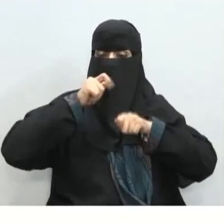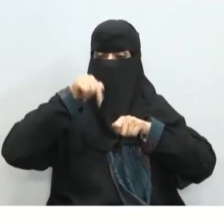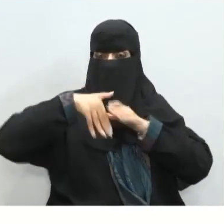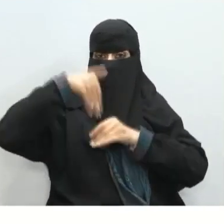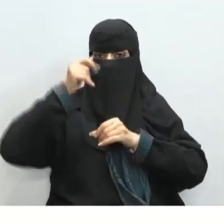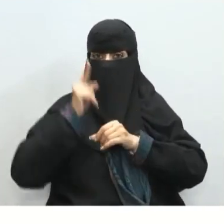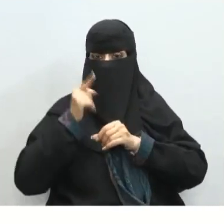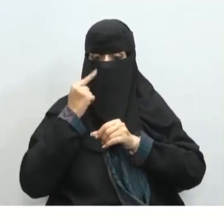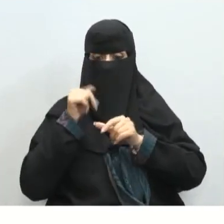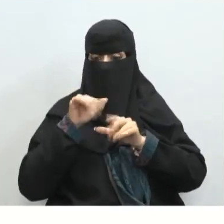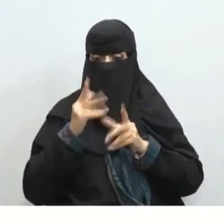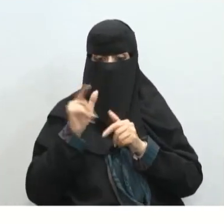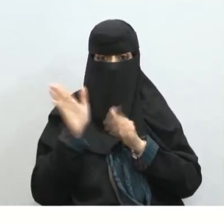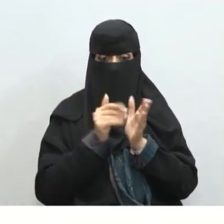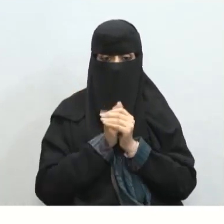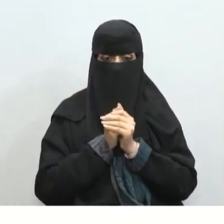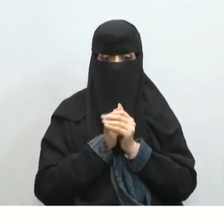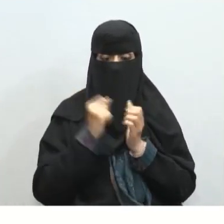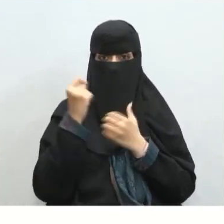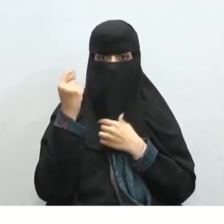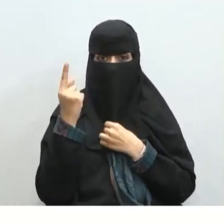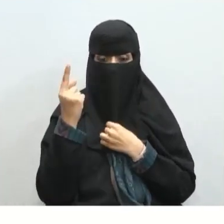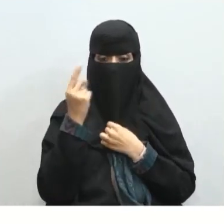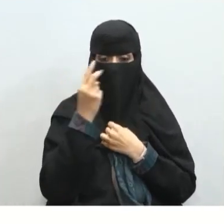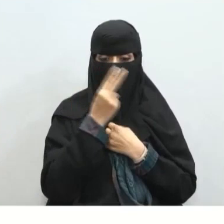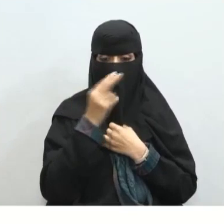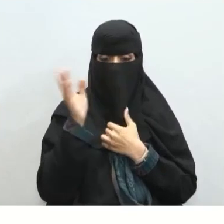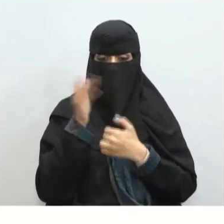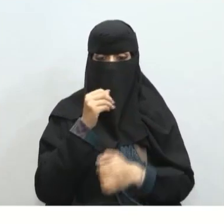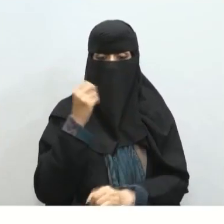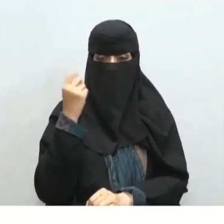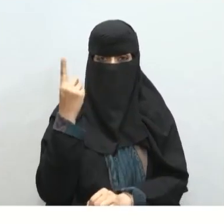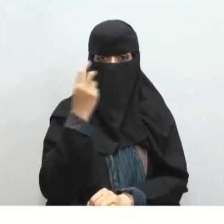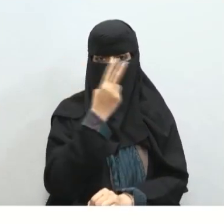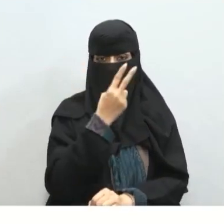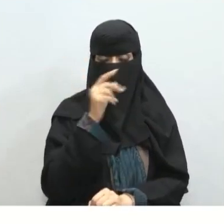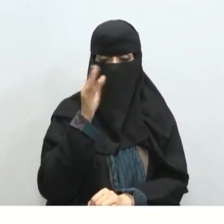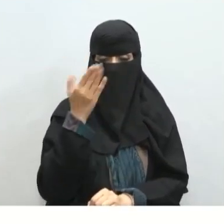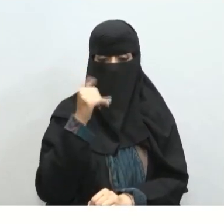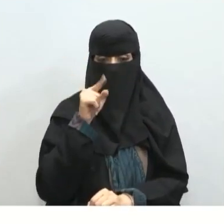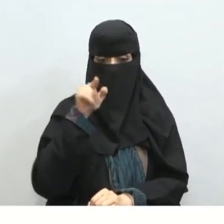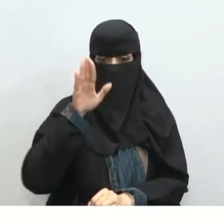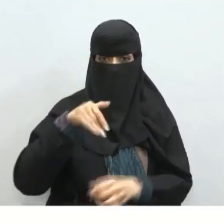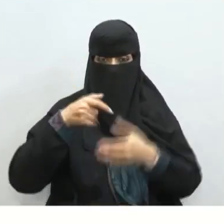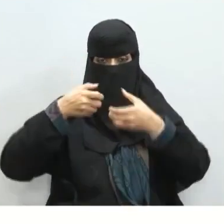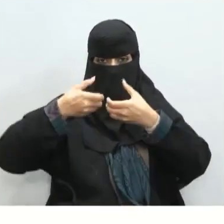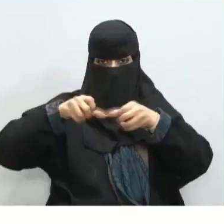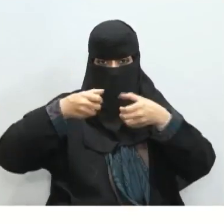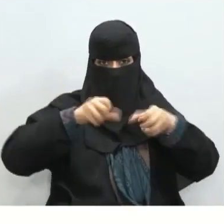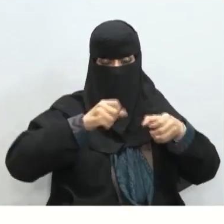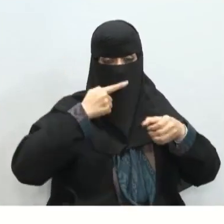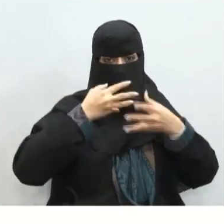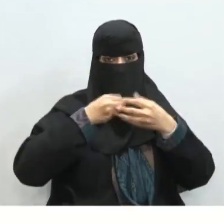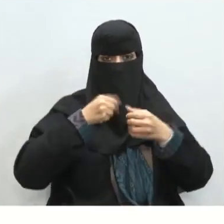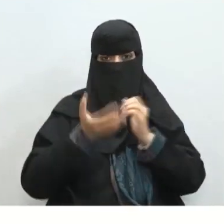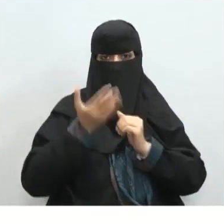المخلوق الحي هنا اشار لنا في الرمز يظهر معنا واحد واثنين هي التي تتكسر ليتم